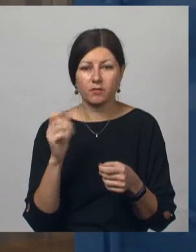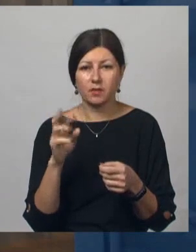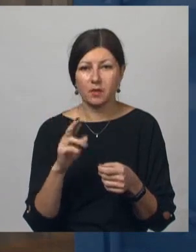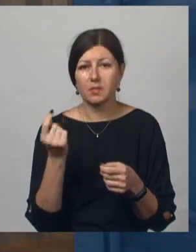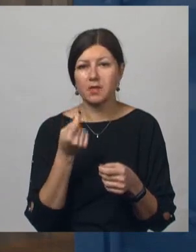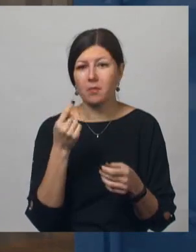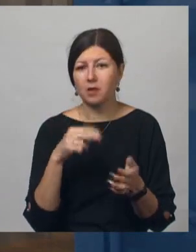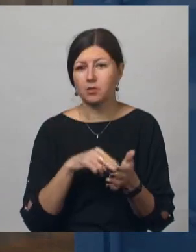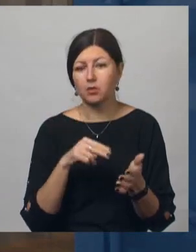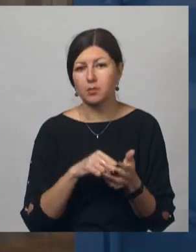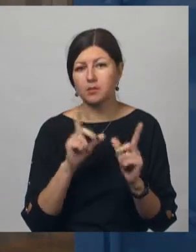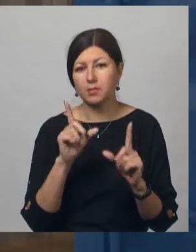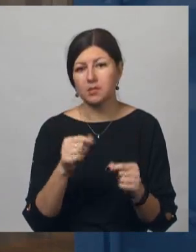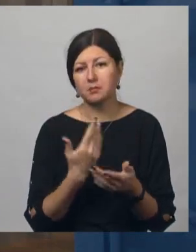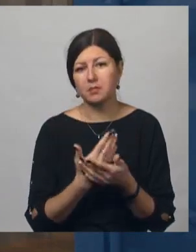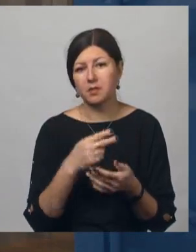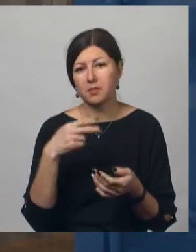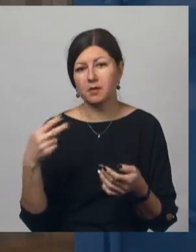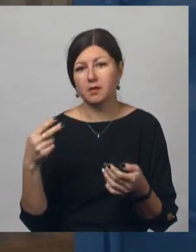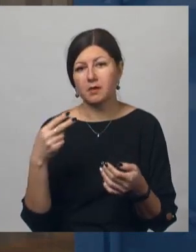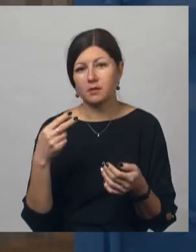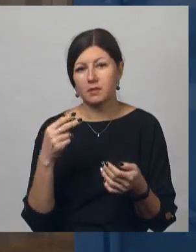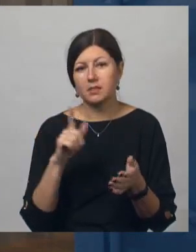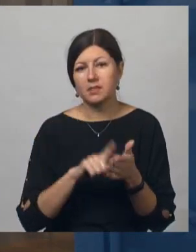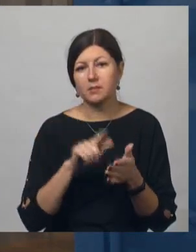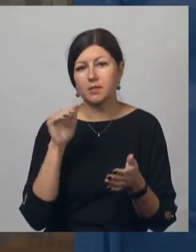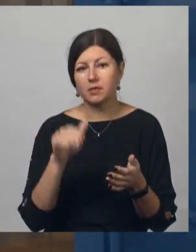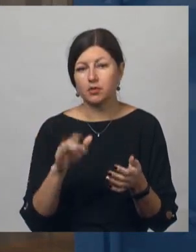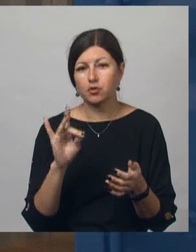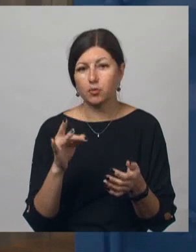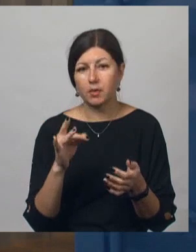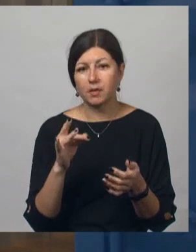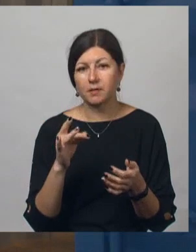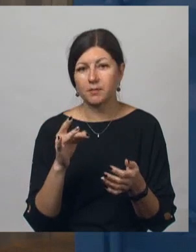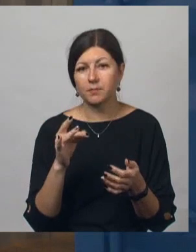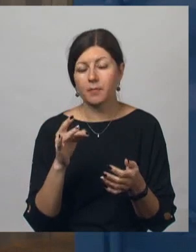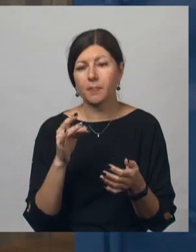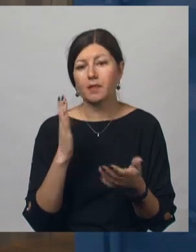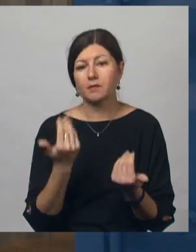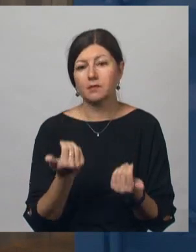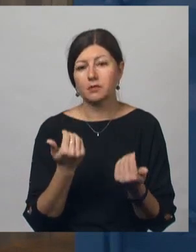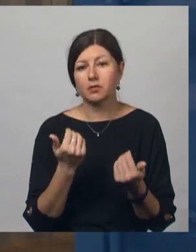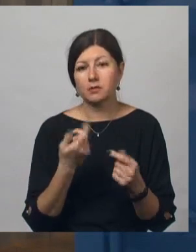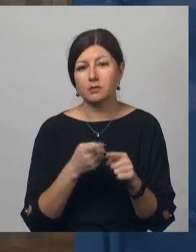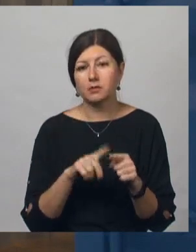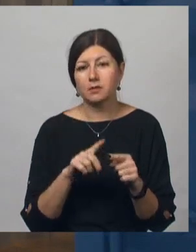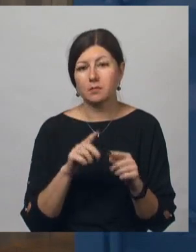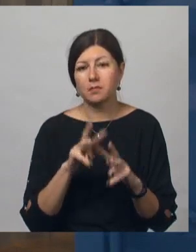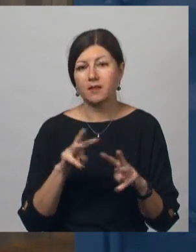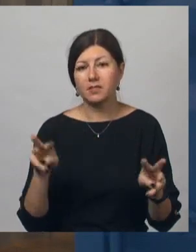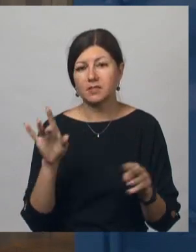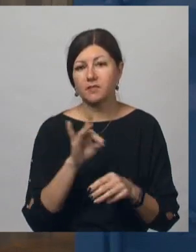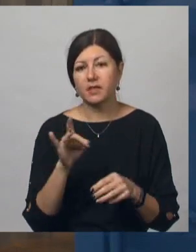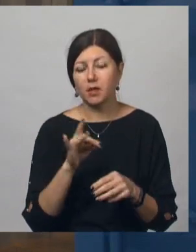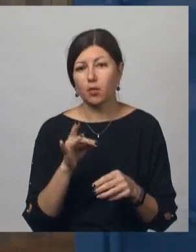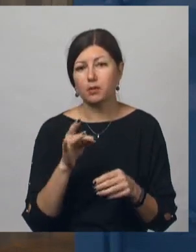Минимальная стоимость поездки ориентировочно будет порядка 7 тысяч рублей. В данный момент правительство